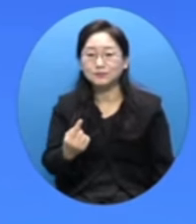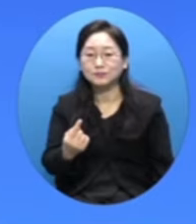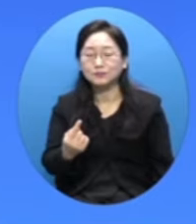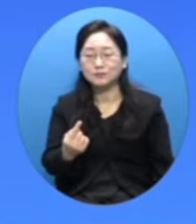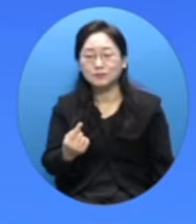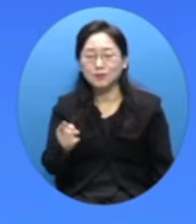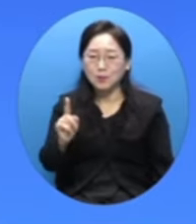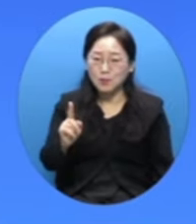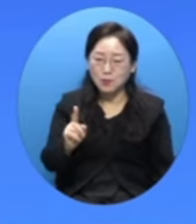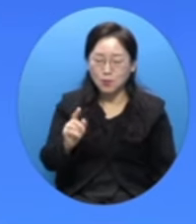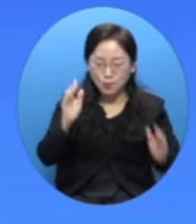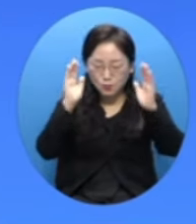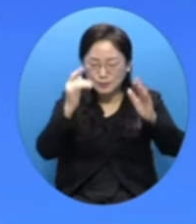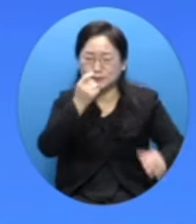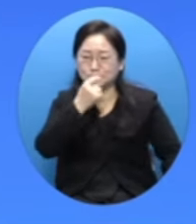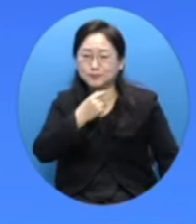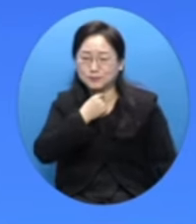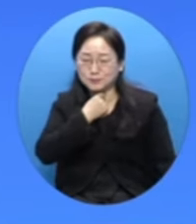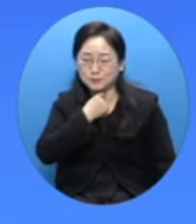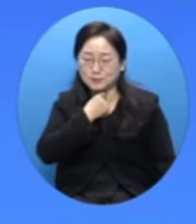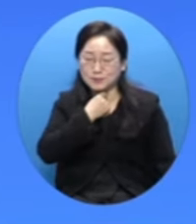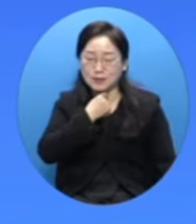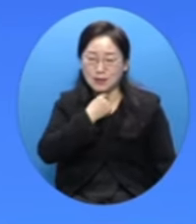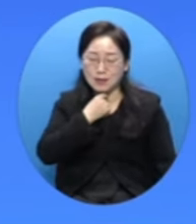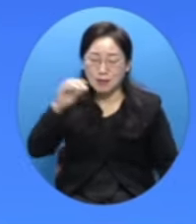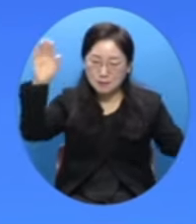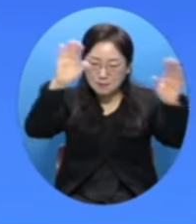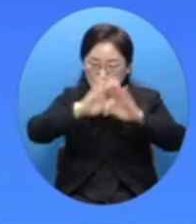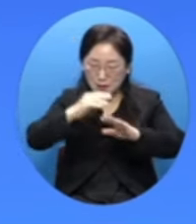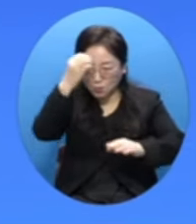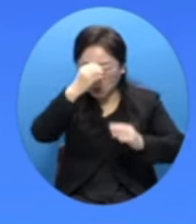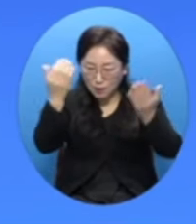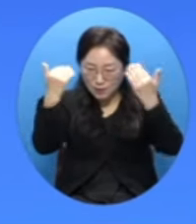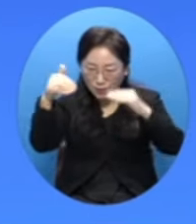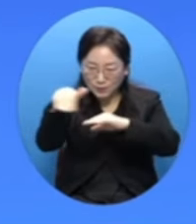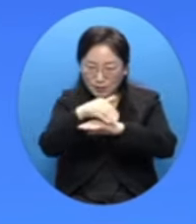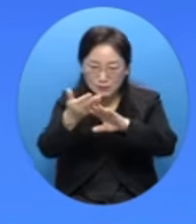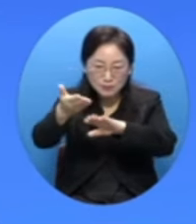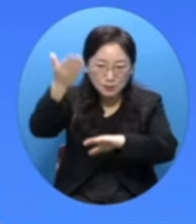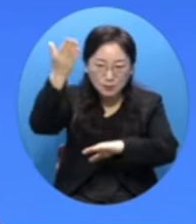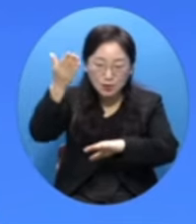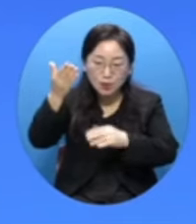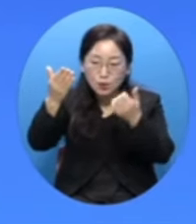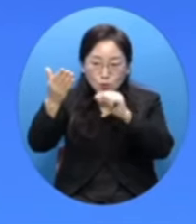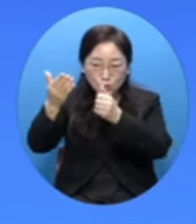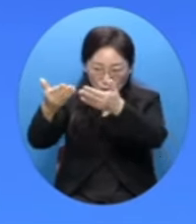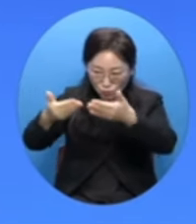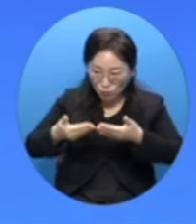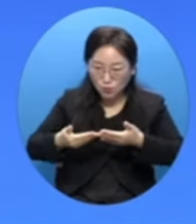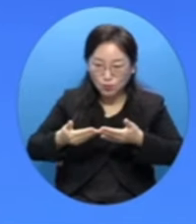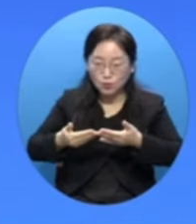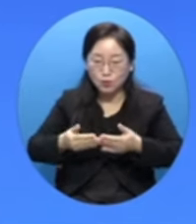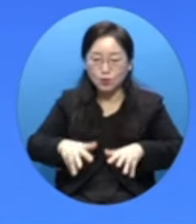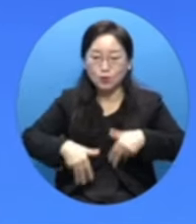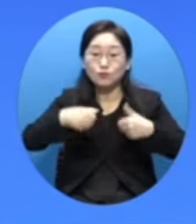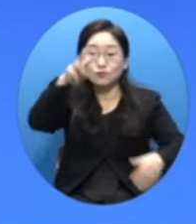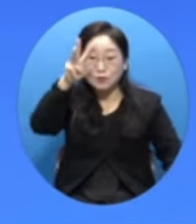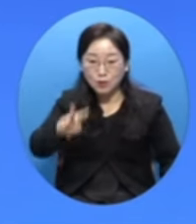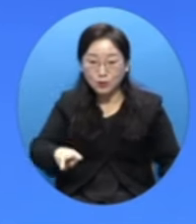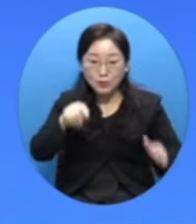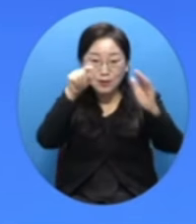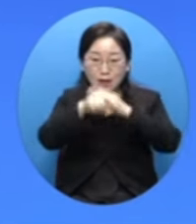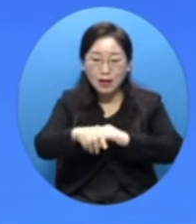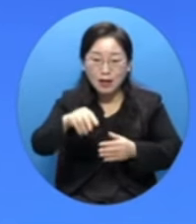무인과 야간 고등학교를 다니게 되면서 거기 선배 소개를 받아서 춘천에 있는